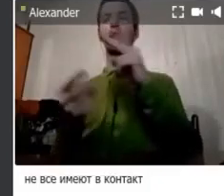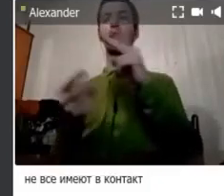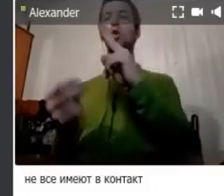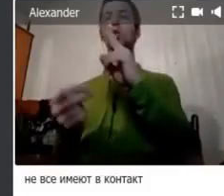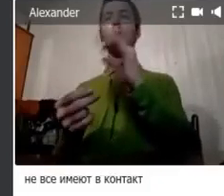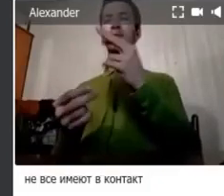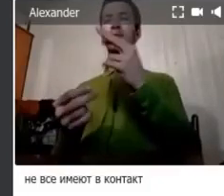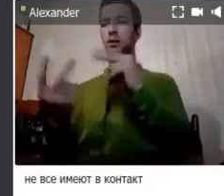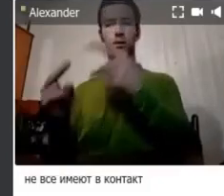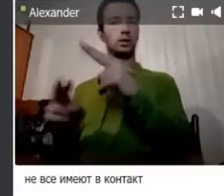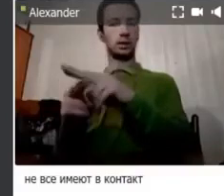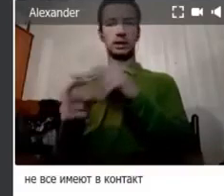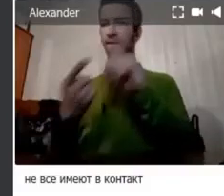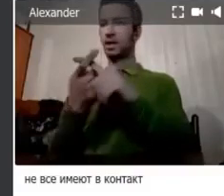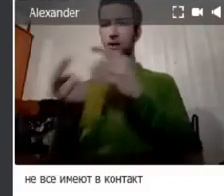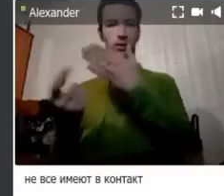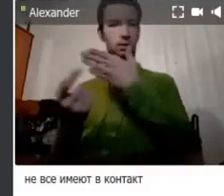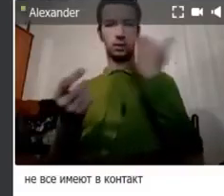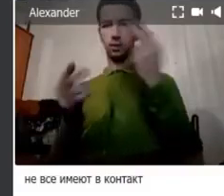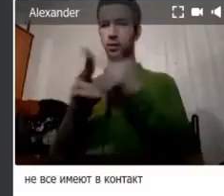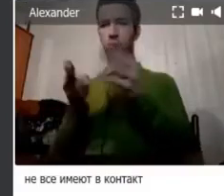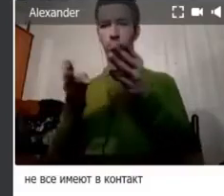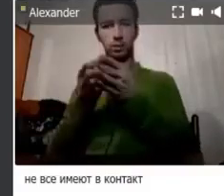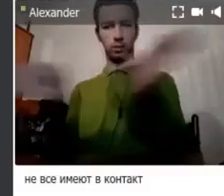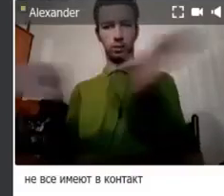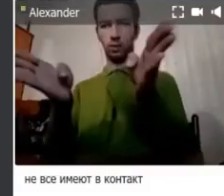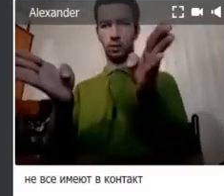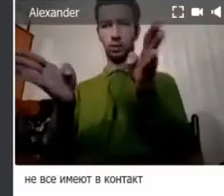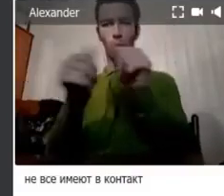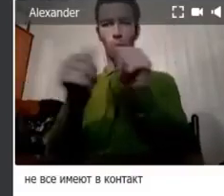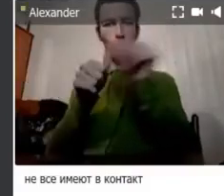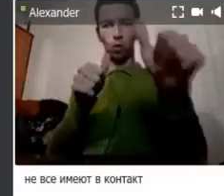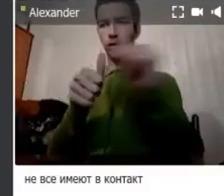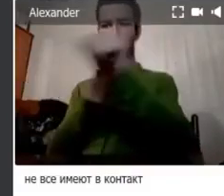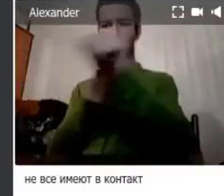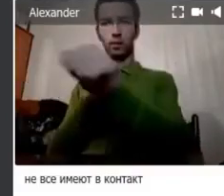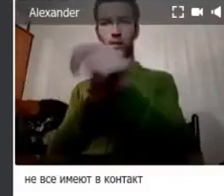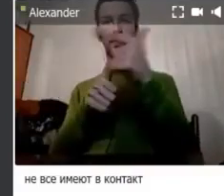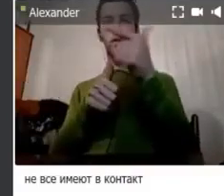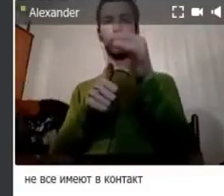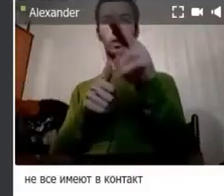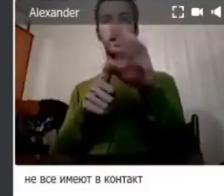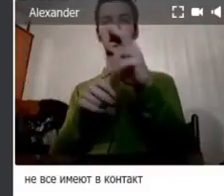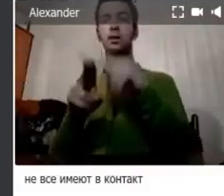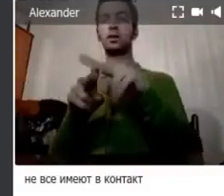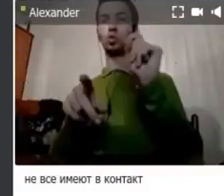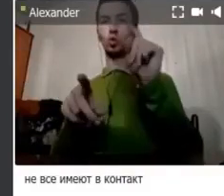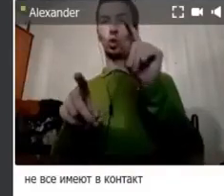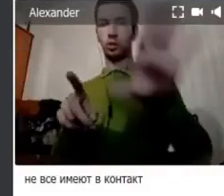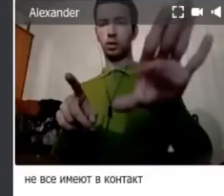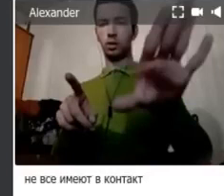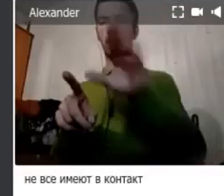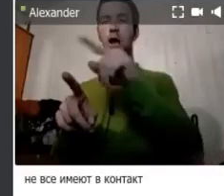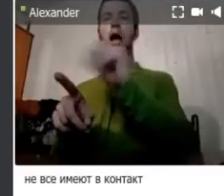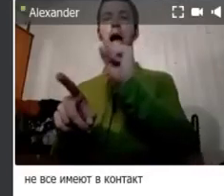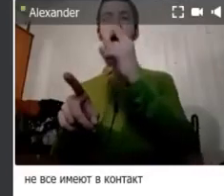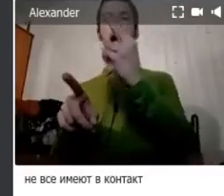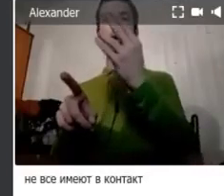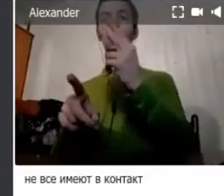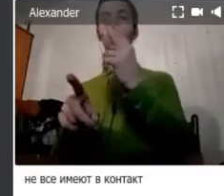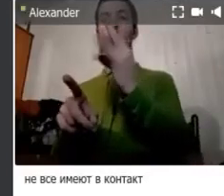по завершении заказа, то есть вы проходите таблицу, соответственно, у вас нет приглашенных,